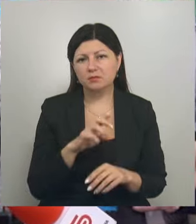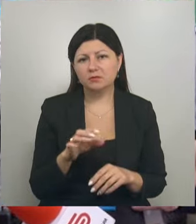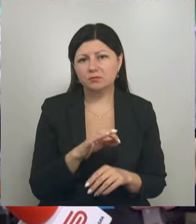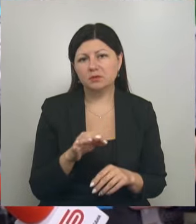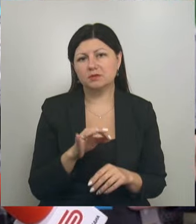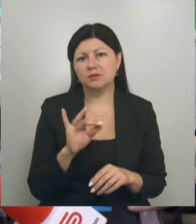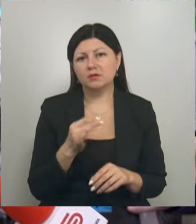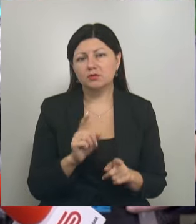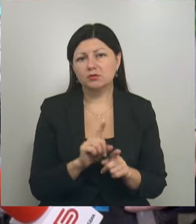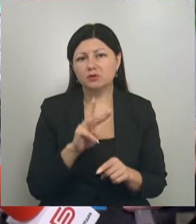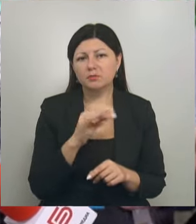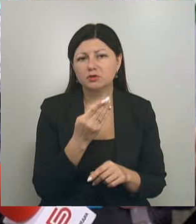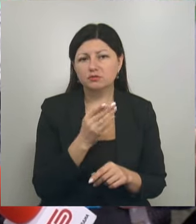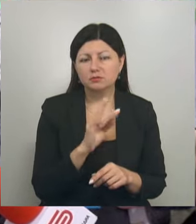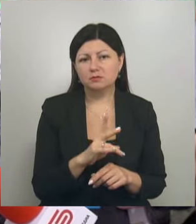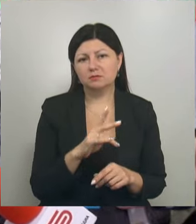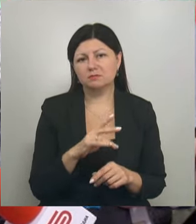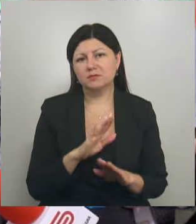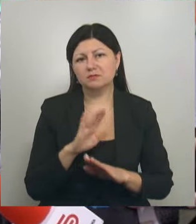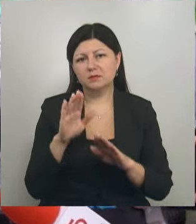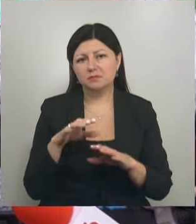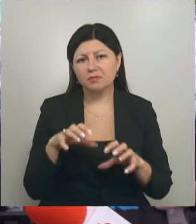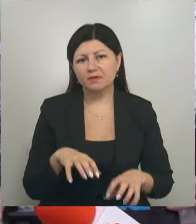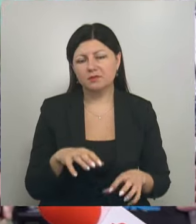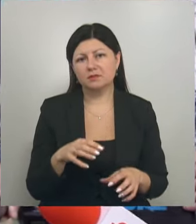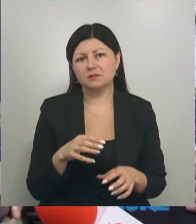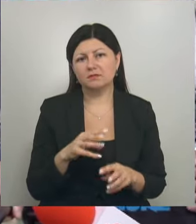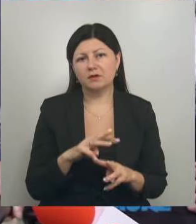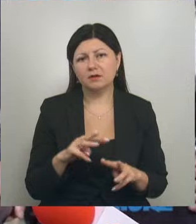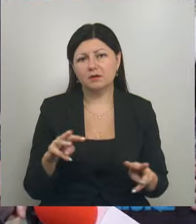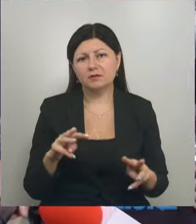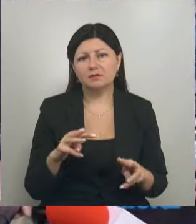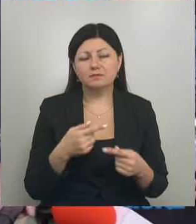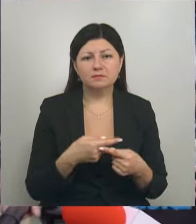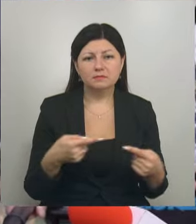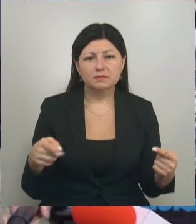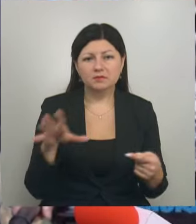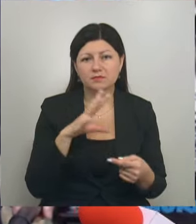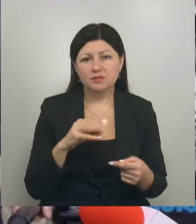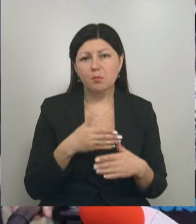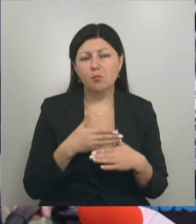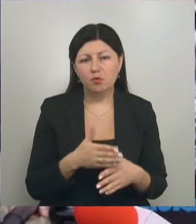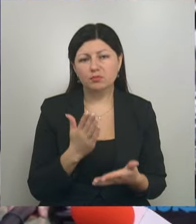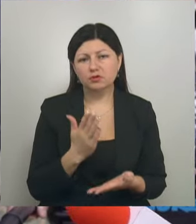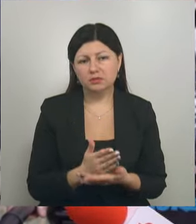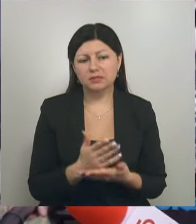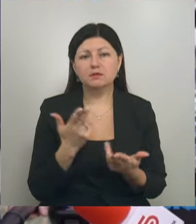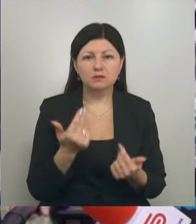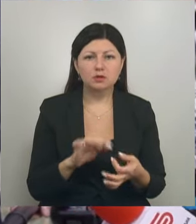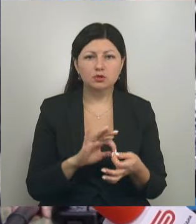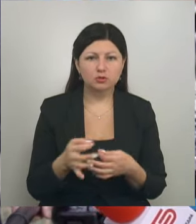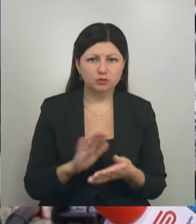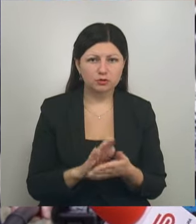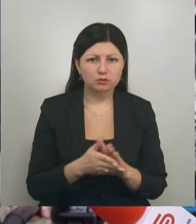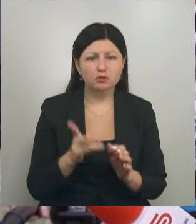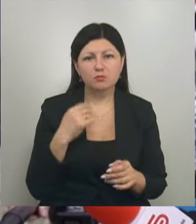Михаилом Владимировичем Мишустиным, заместителем председателя правительства, министром, поэтому помощь есть. Да, сложная ситуация,